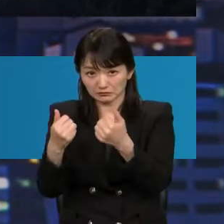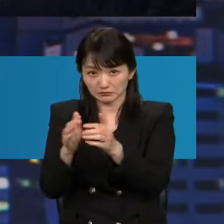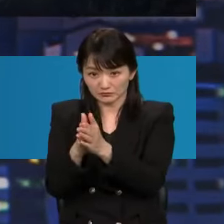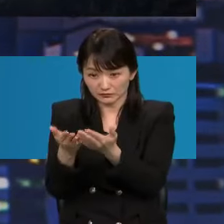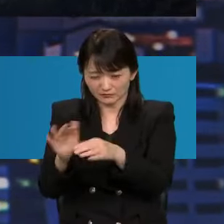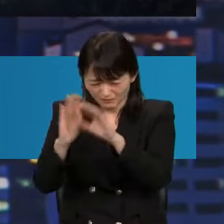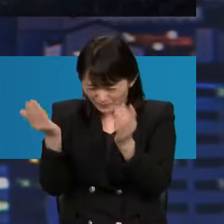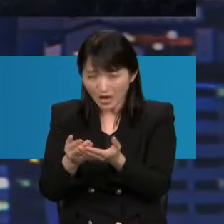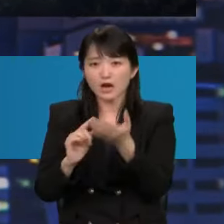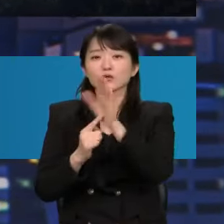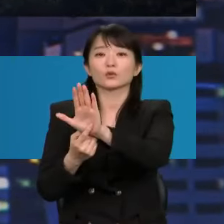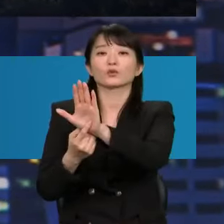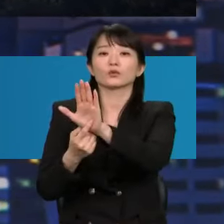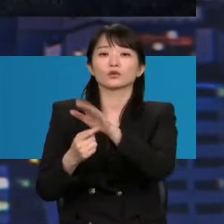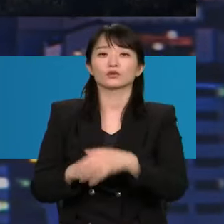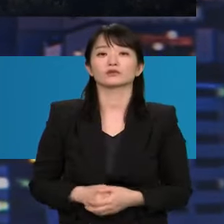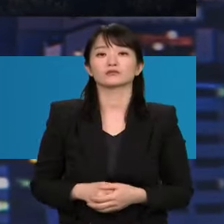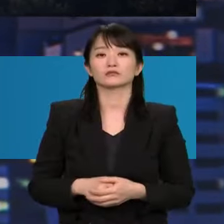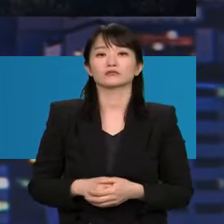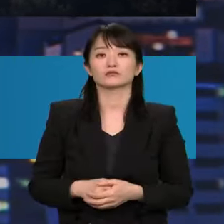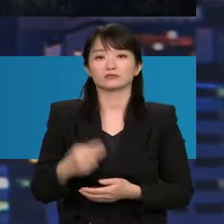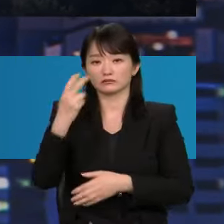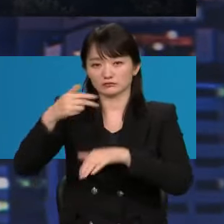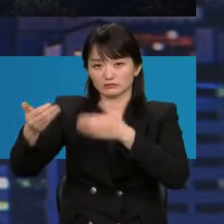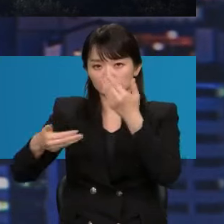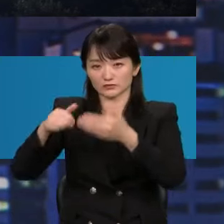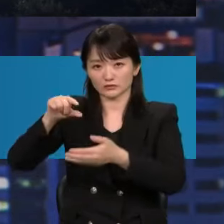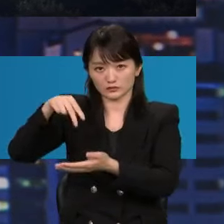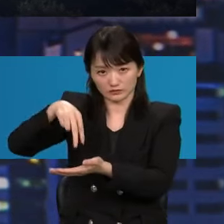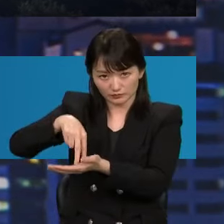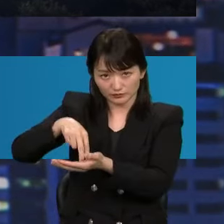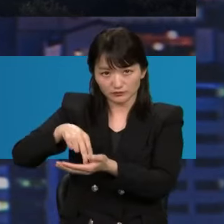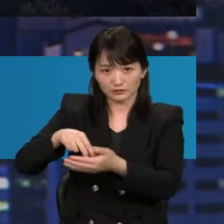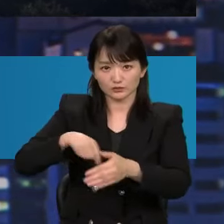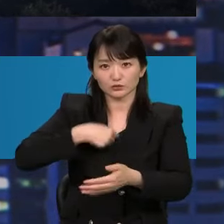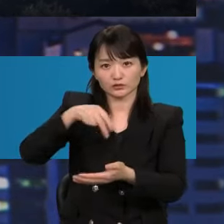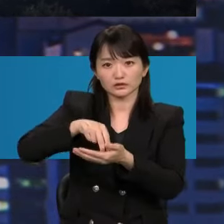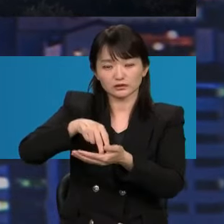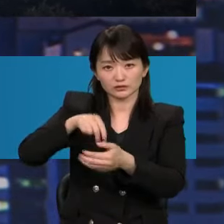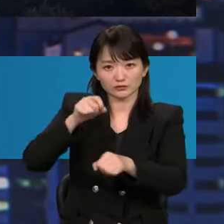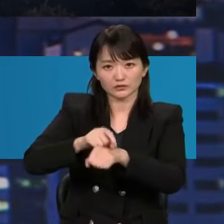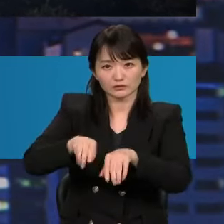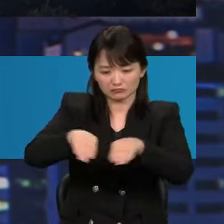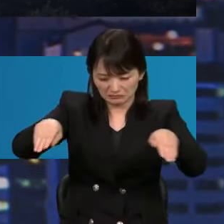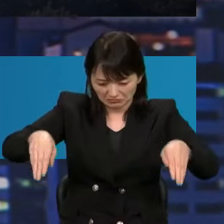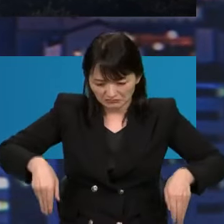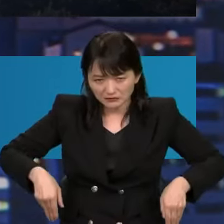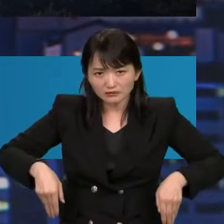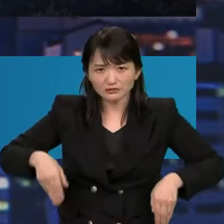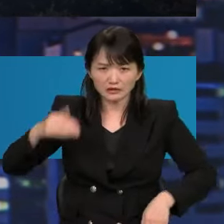회의록을 전부 공개하라고 했는데 감사원은 독립성과 정치적 중립성을 훼손할